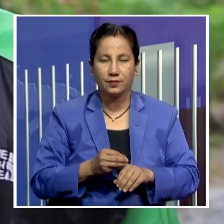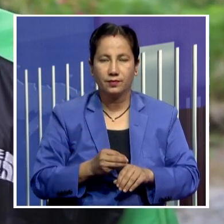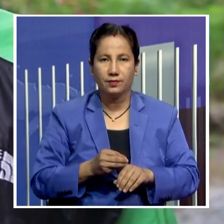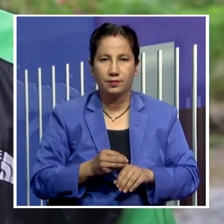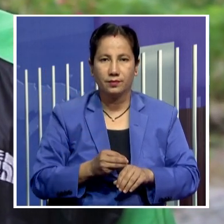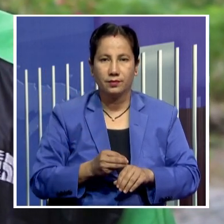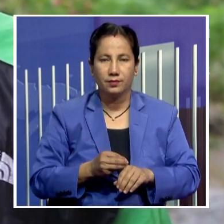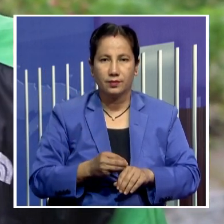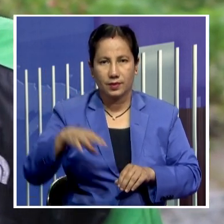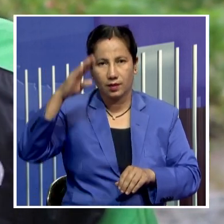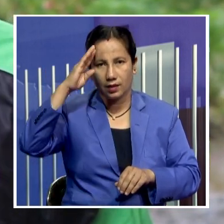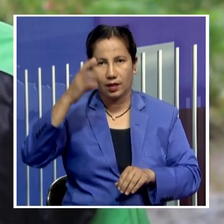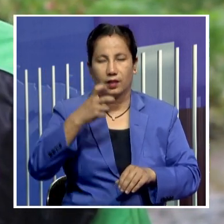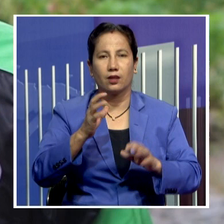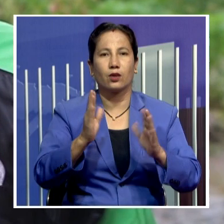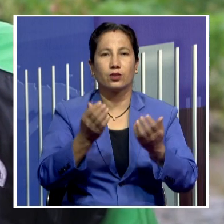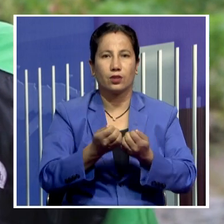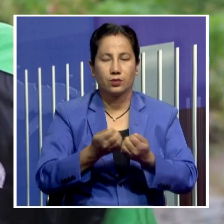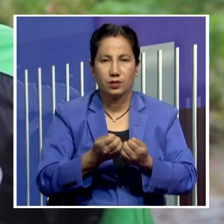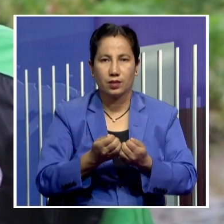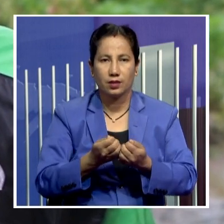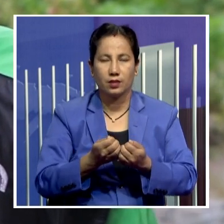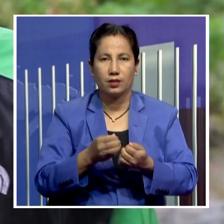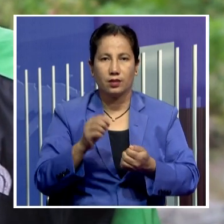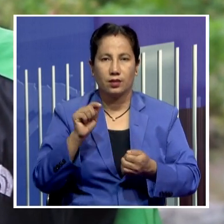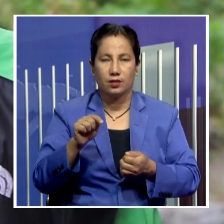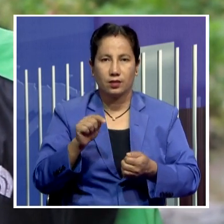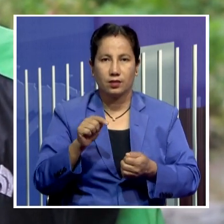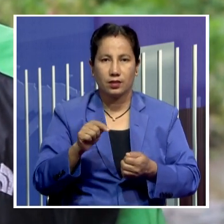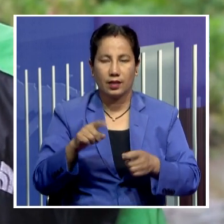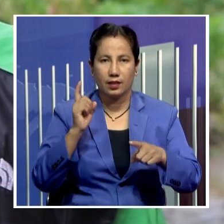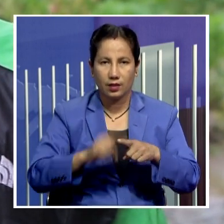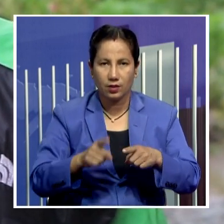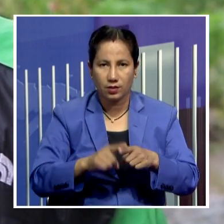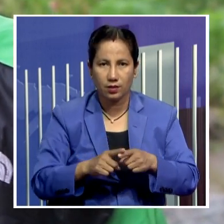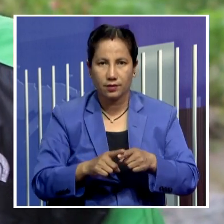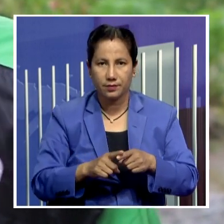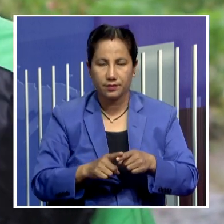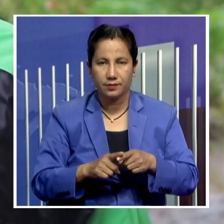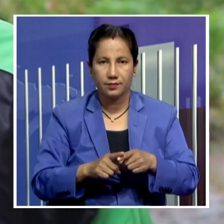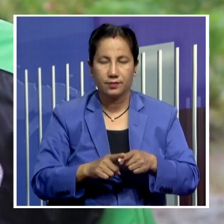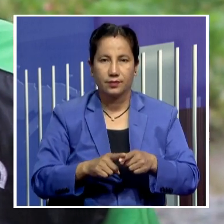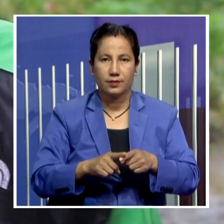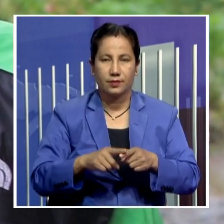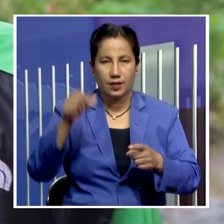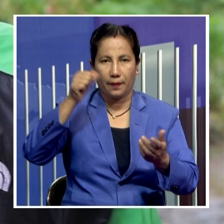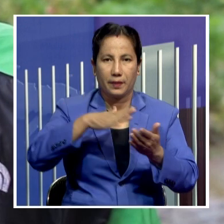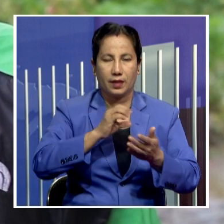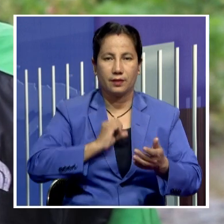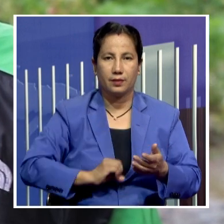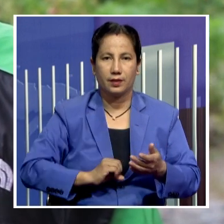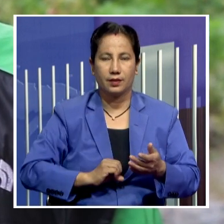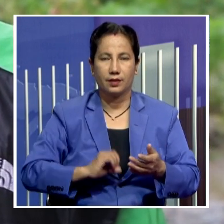नजरले अलिकति हेरेर तिनीहरूलाई कसरी हुन्छ, अब होइन खर्च अब बाढी पीडितलाई अब अलिअलि भए